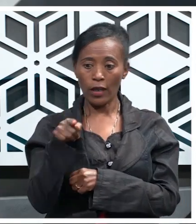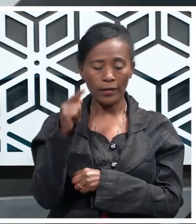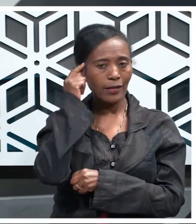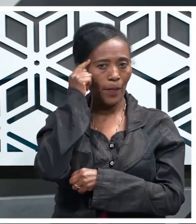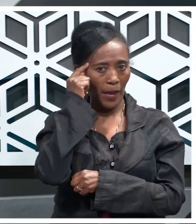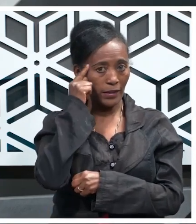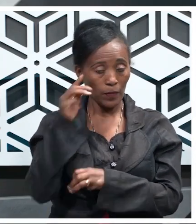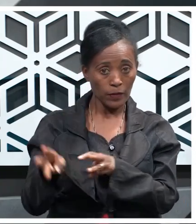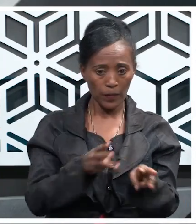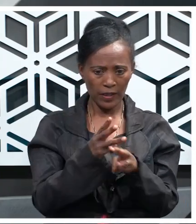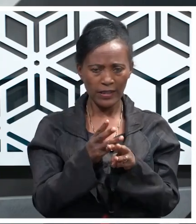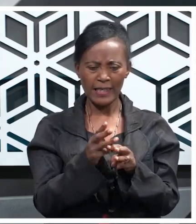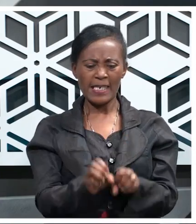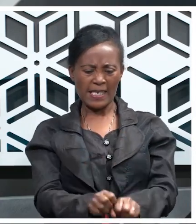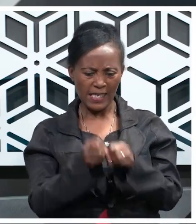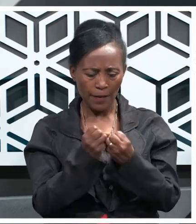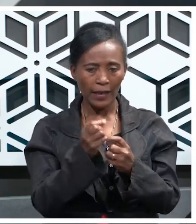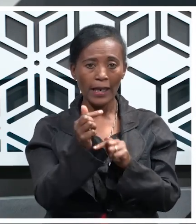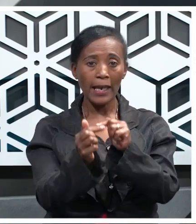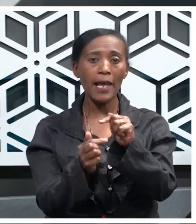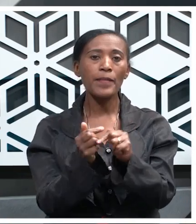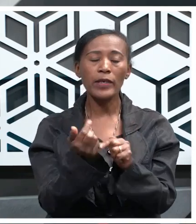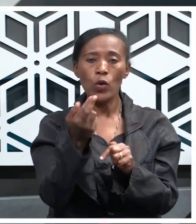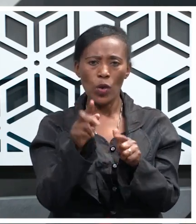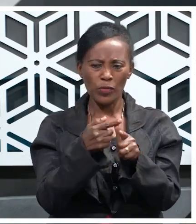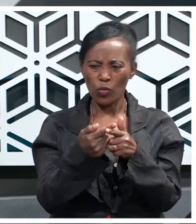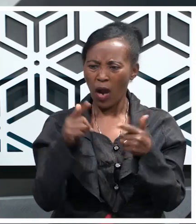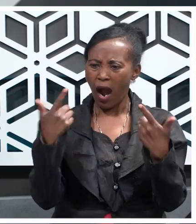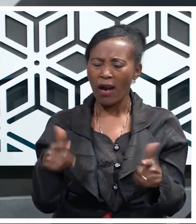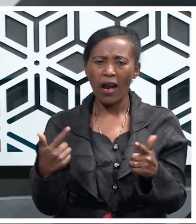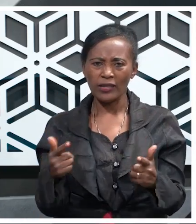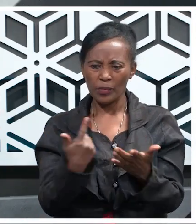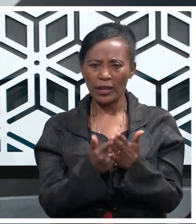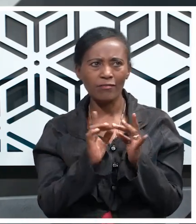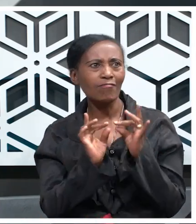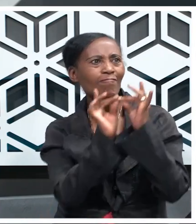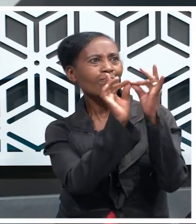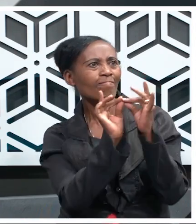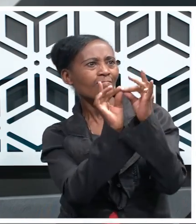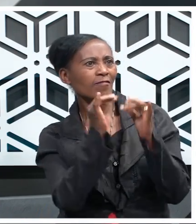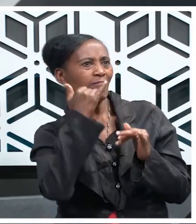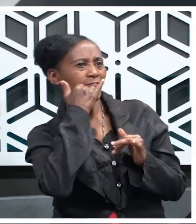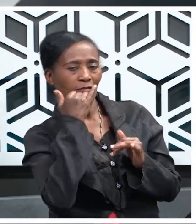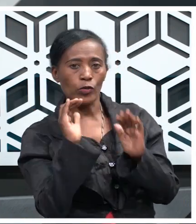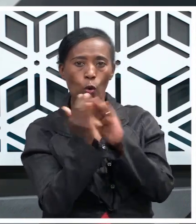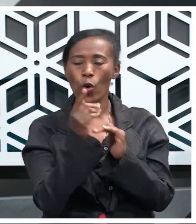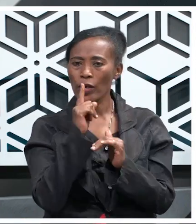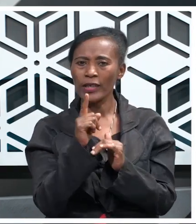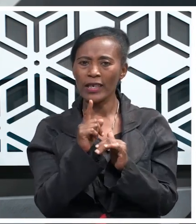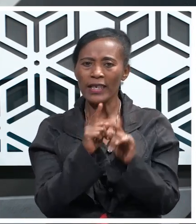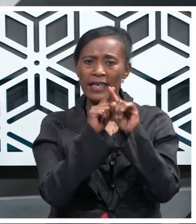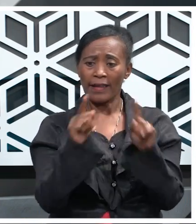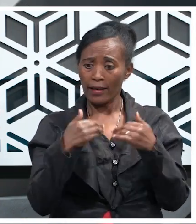ሰዎች ያንን የሚያስቡበት መንገድ ሰብሪ ለመሄድ ወይ ቢሆን አጋጣሚ ወይ ኮንታክት አደርጋቸዋለሁ ወይ